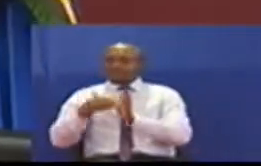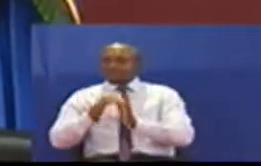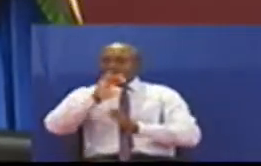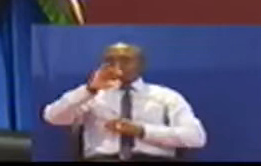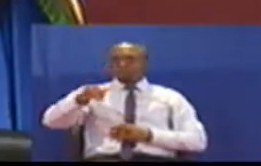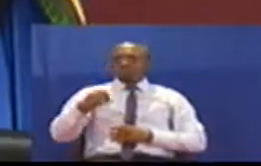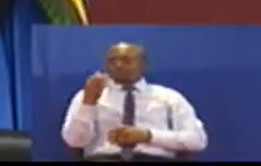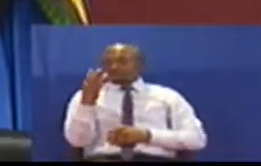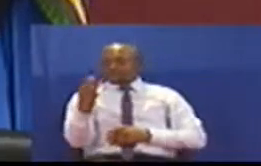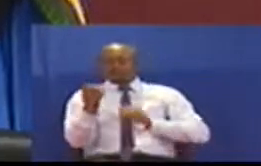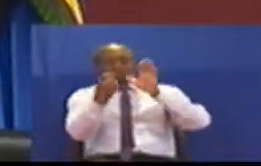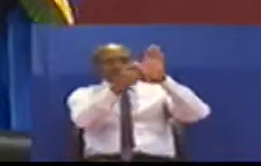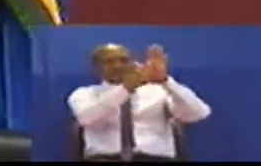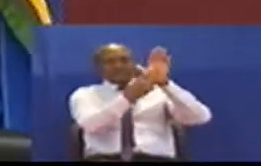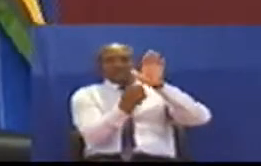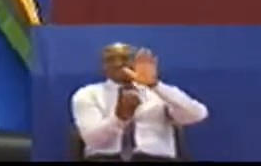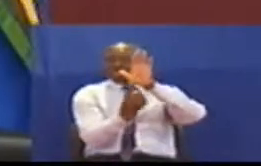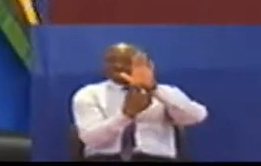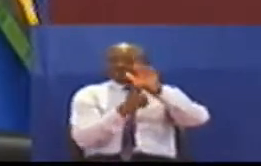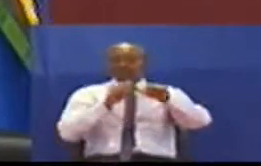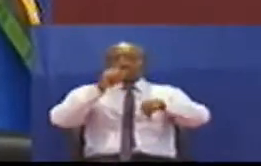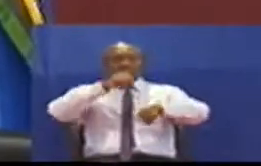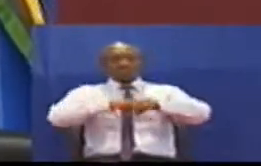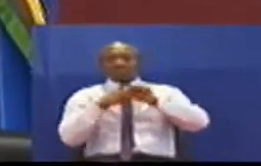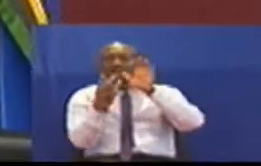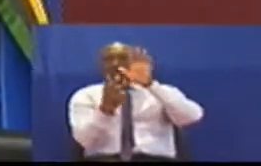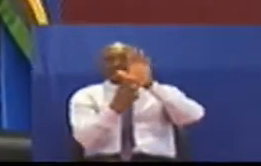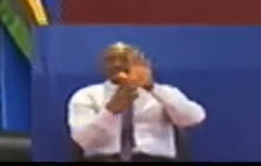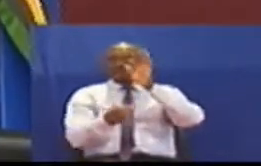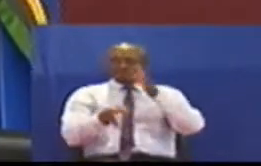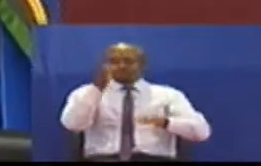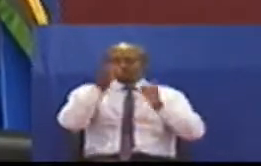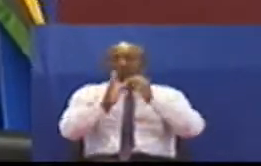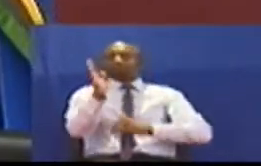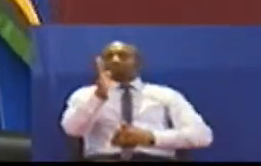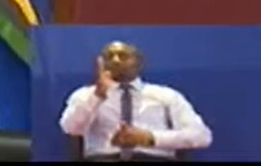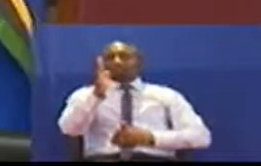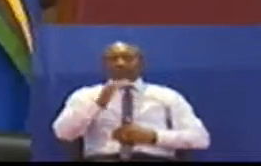Jumatatu tarehe 6 saa 8 kamili mchana.